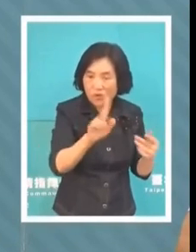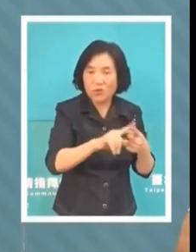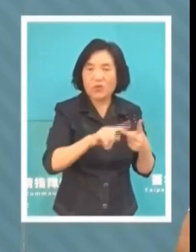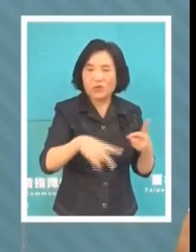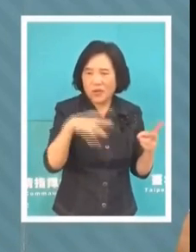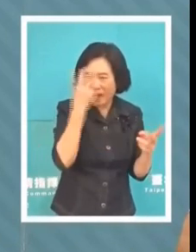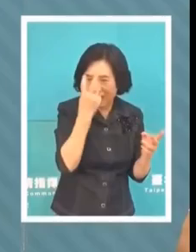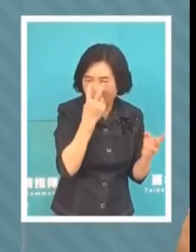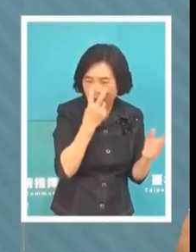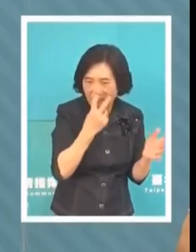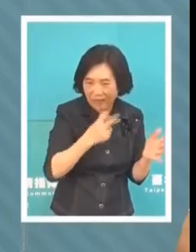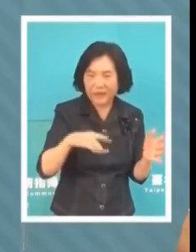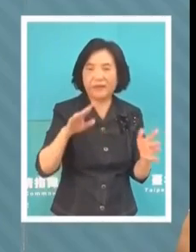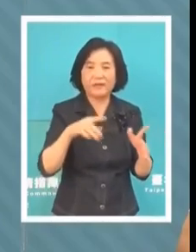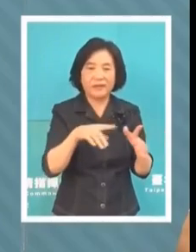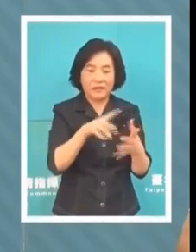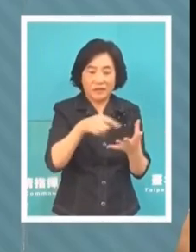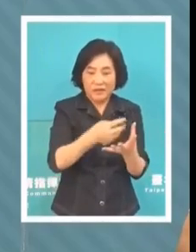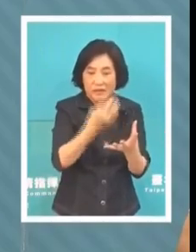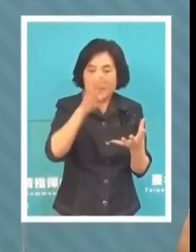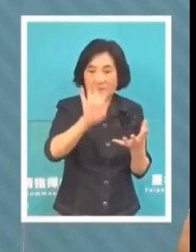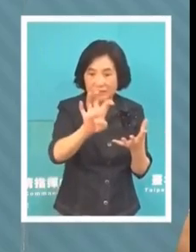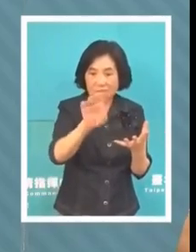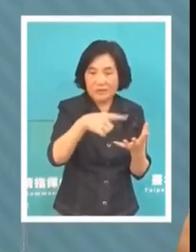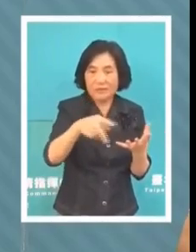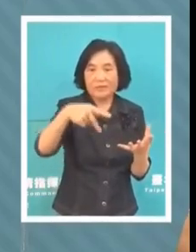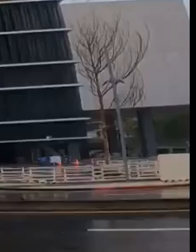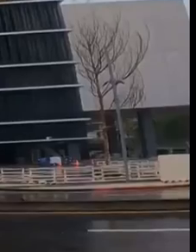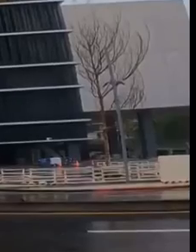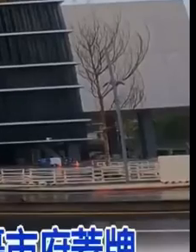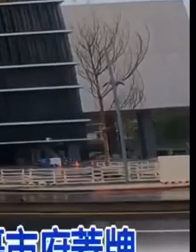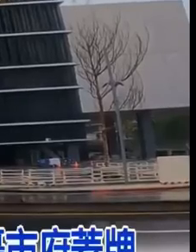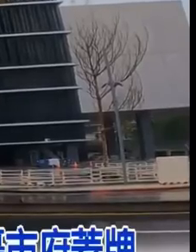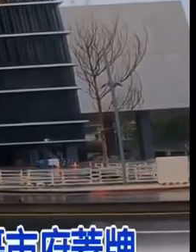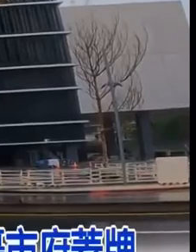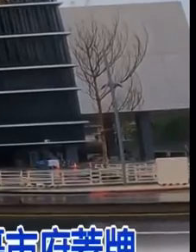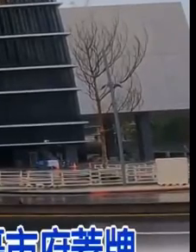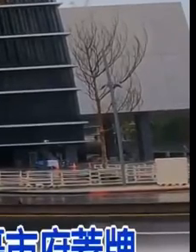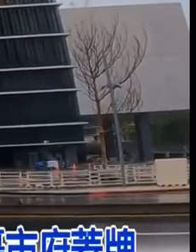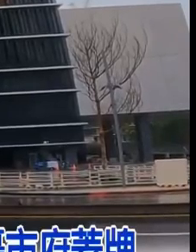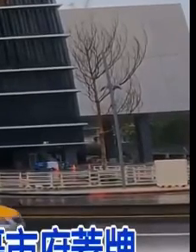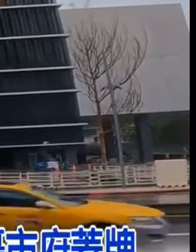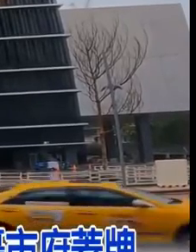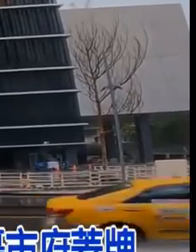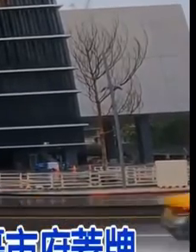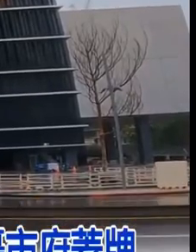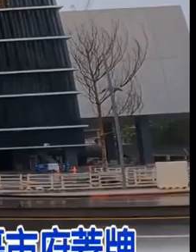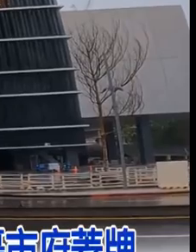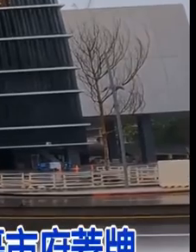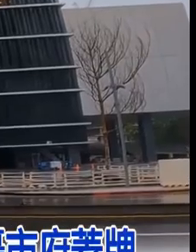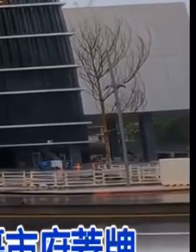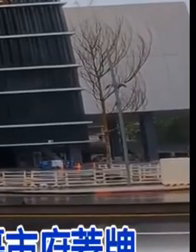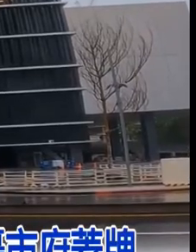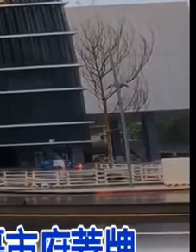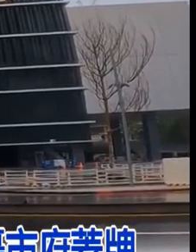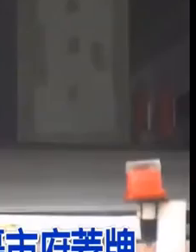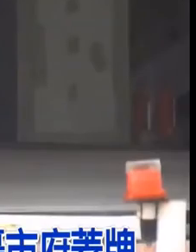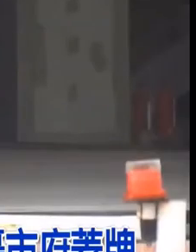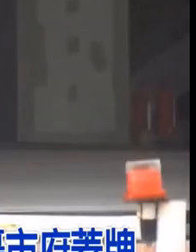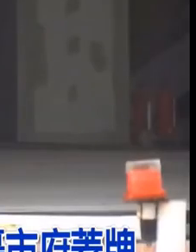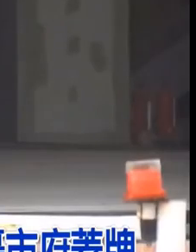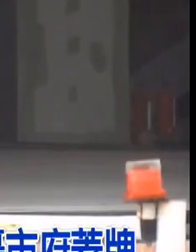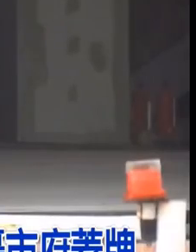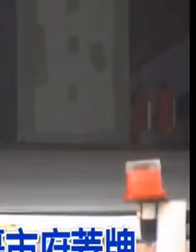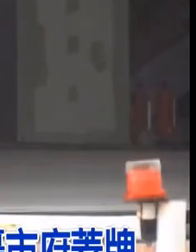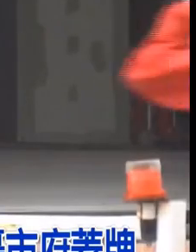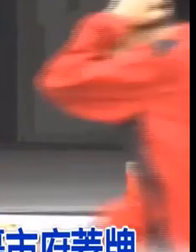经过筛检呢，有40位。PCR 是阳性。 指标性的北艺中心原定今年完工，明年正式营运。